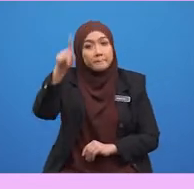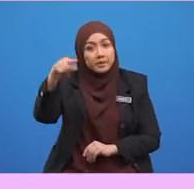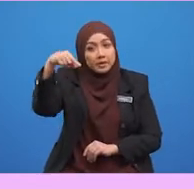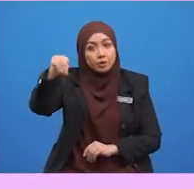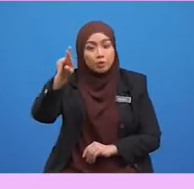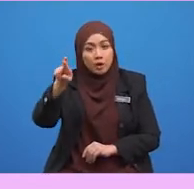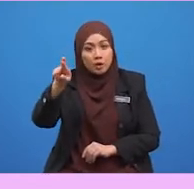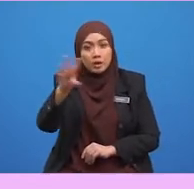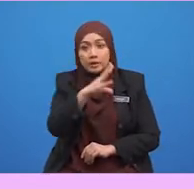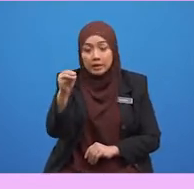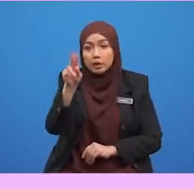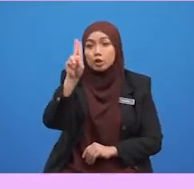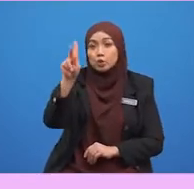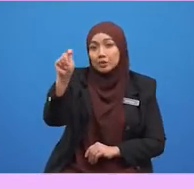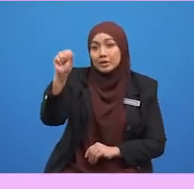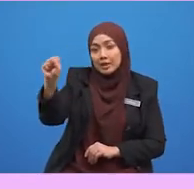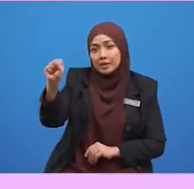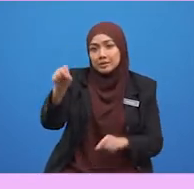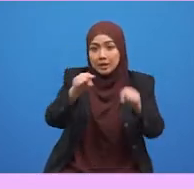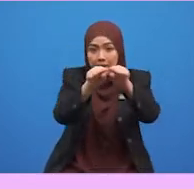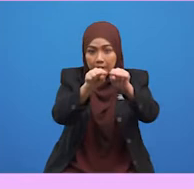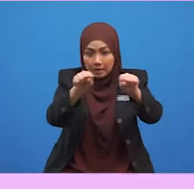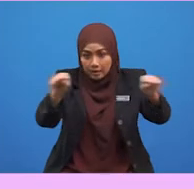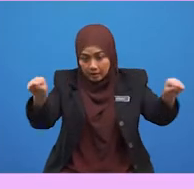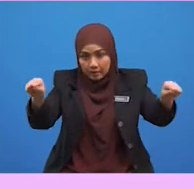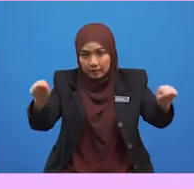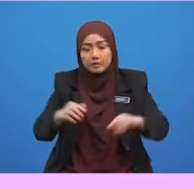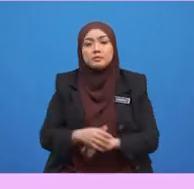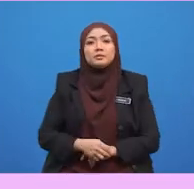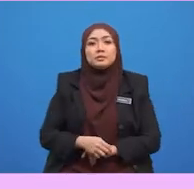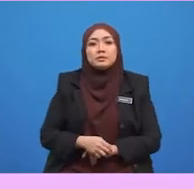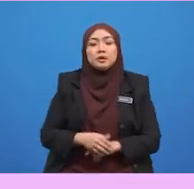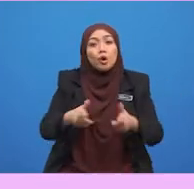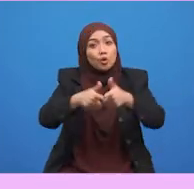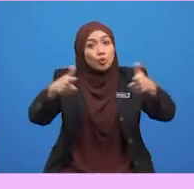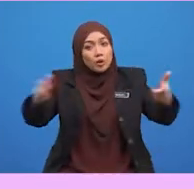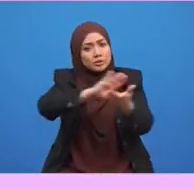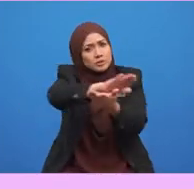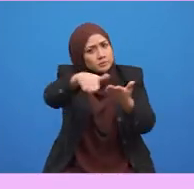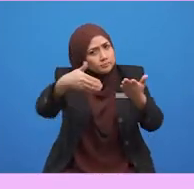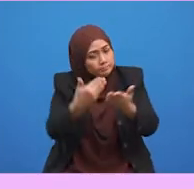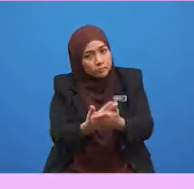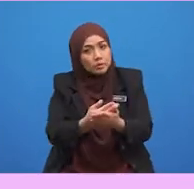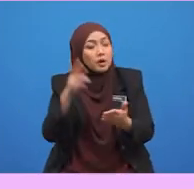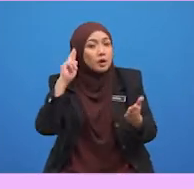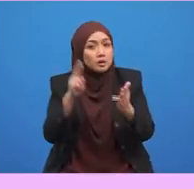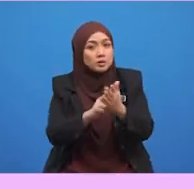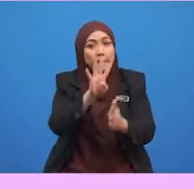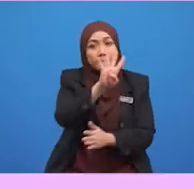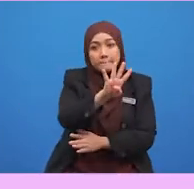PQR dan UTS ialah garis lurus. Diberi luas seluruh rajah